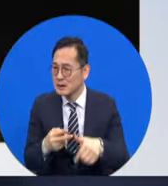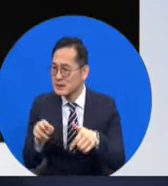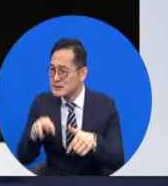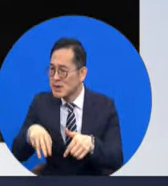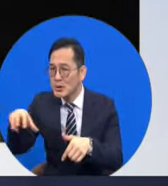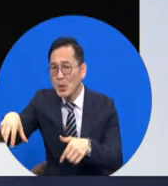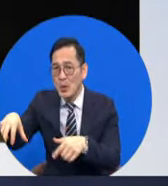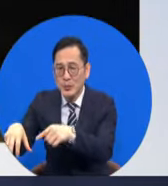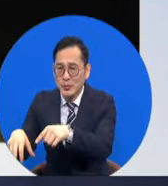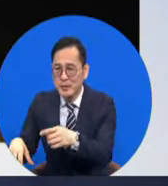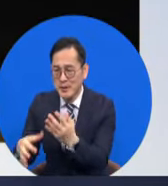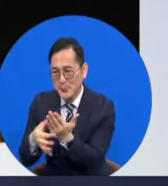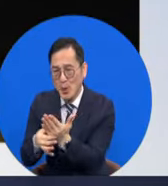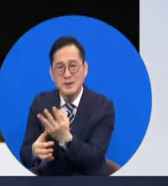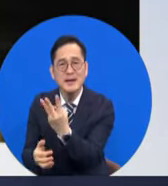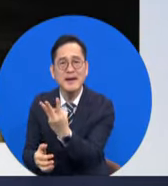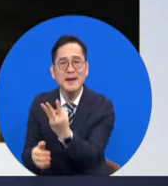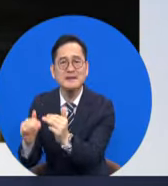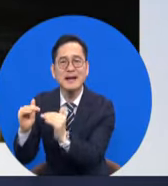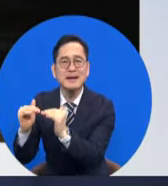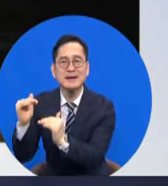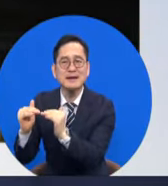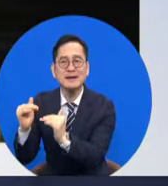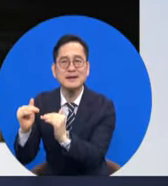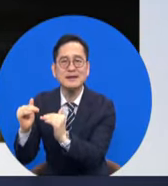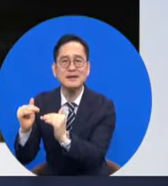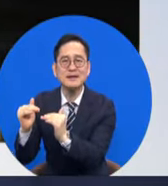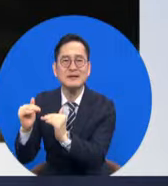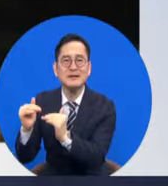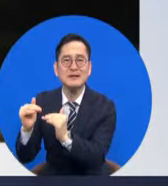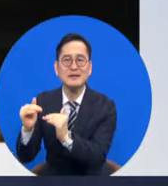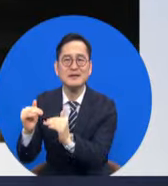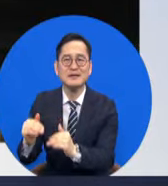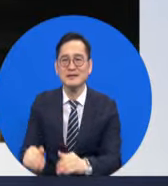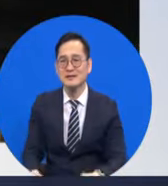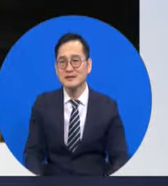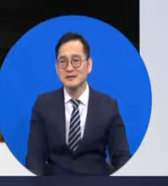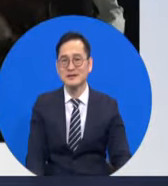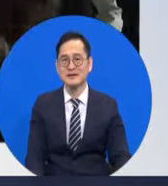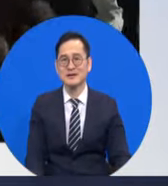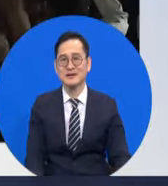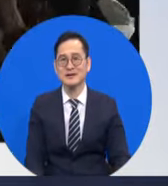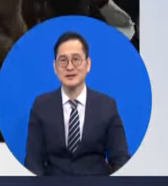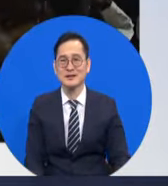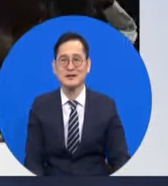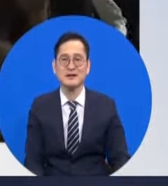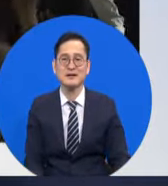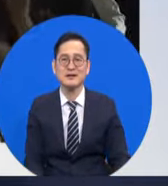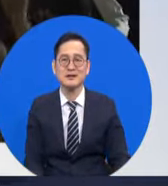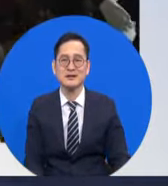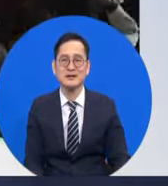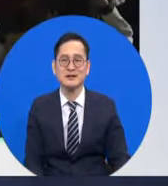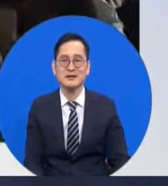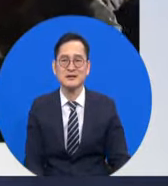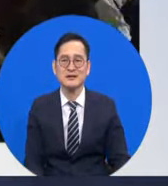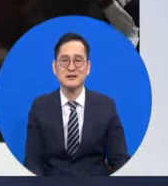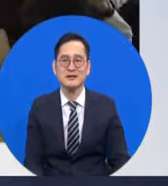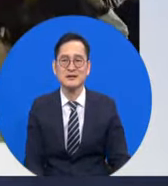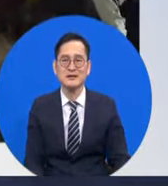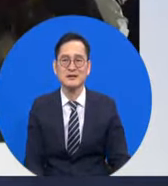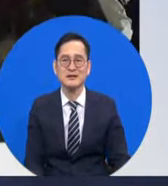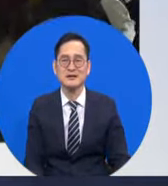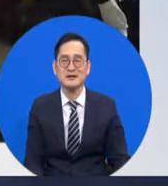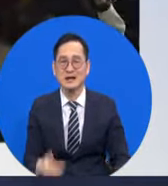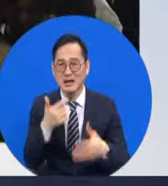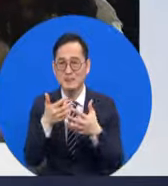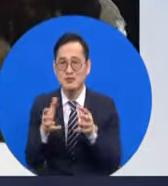문학진 후보. 그 재검표까지 갔는데 두 표 차이로 줄어서 원래 별명이 문세표였다가 나중에 뭐 민주당 내에서 문두표로 불러야